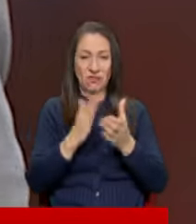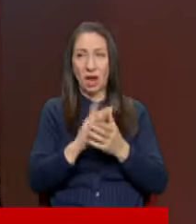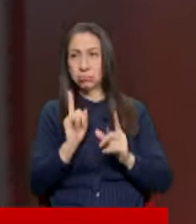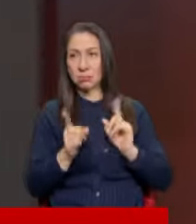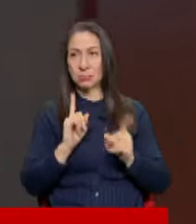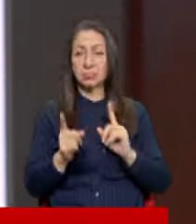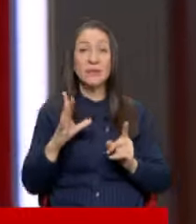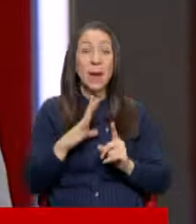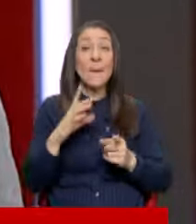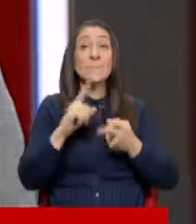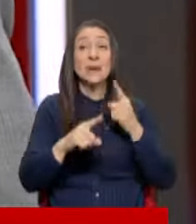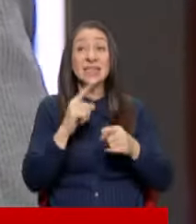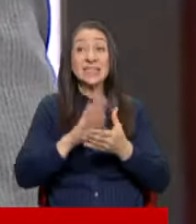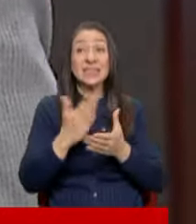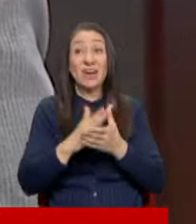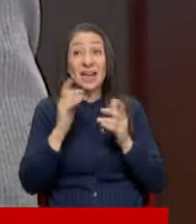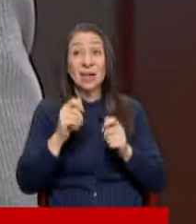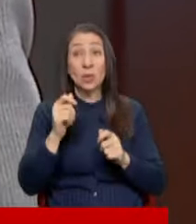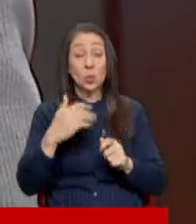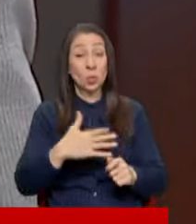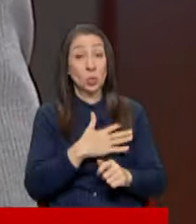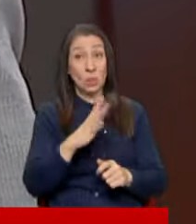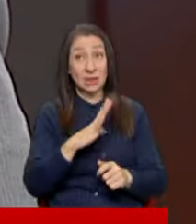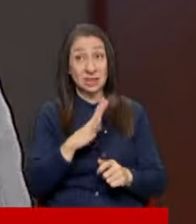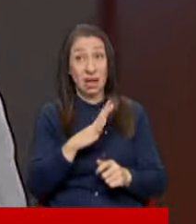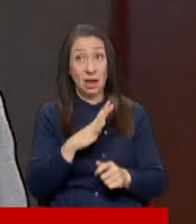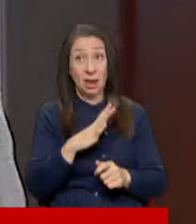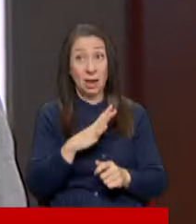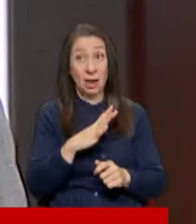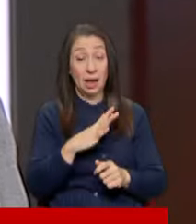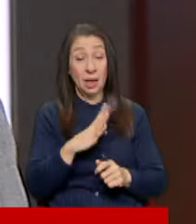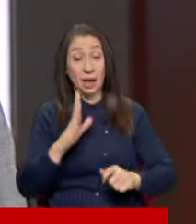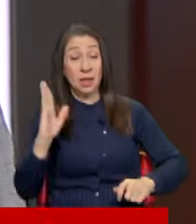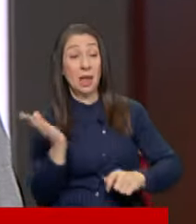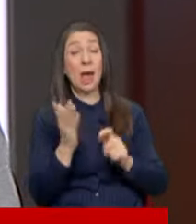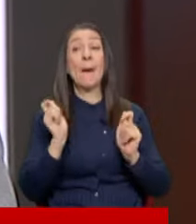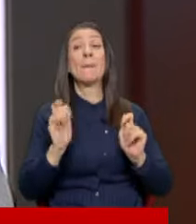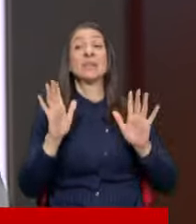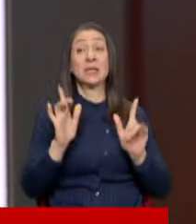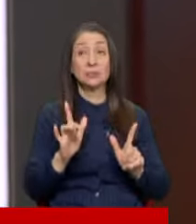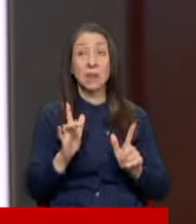ettiriyorlar partiden istifa edenler onuru varsa ihanet